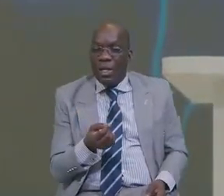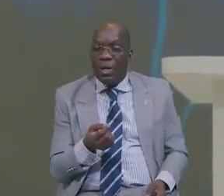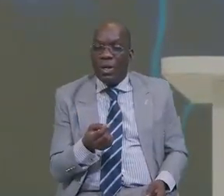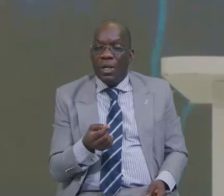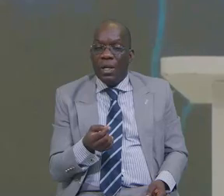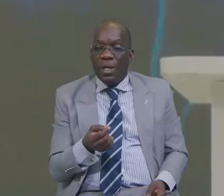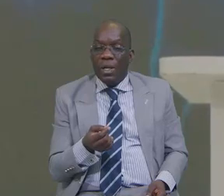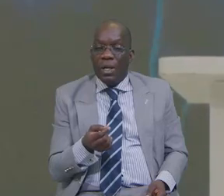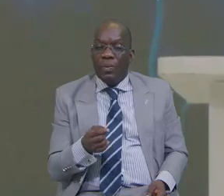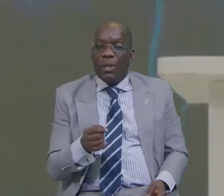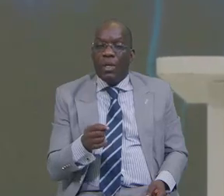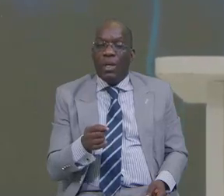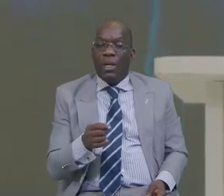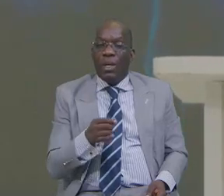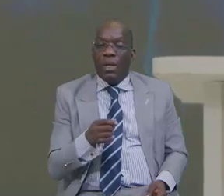pas que je t'ai dit.